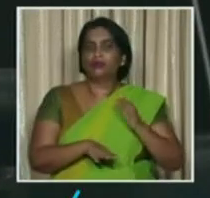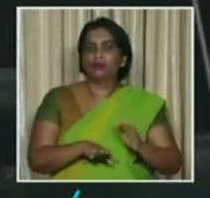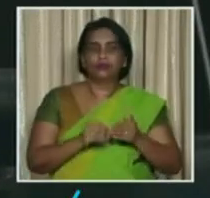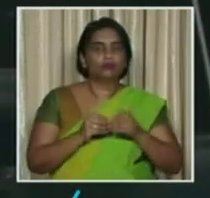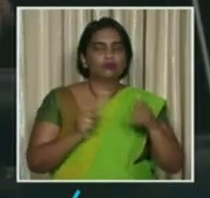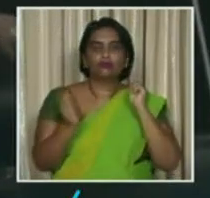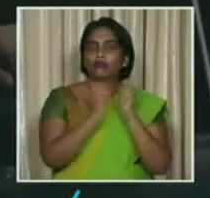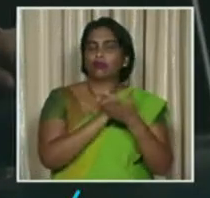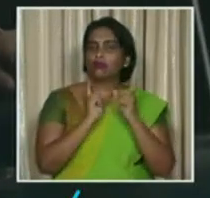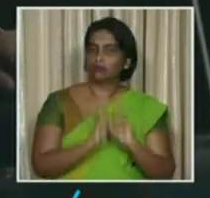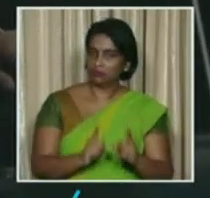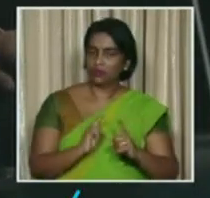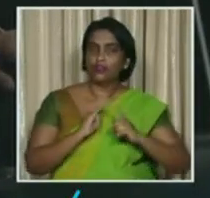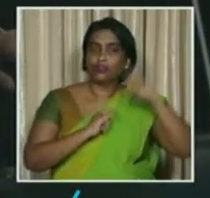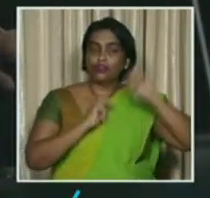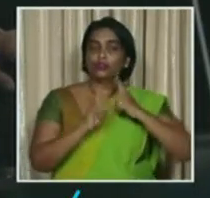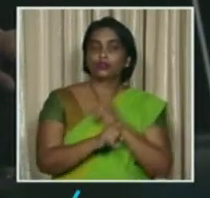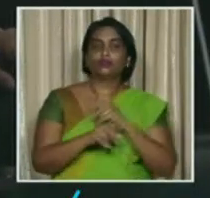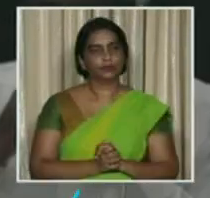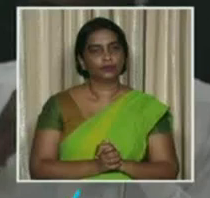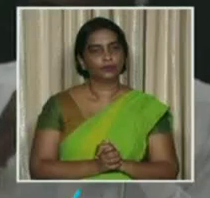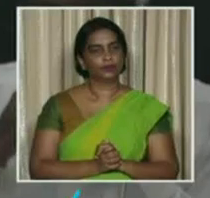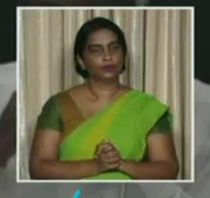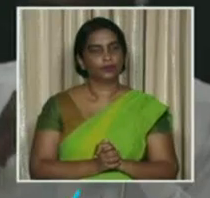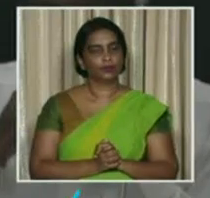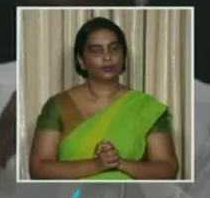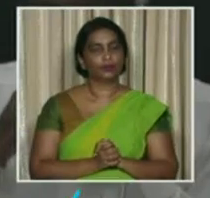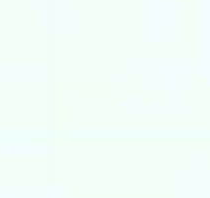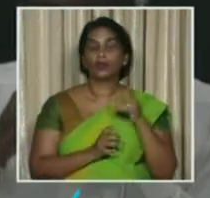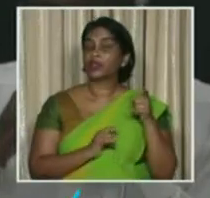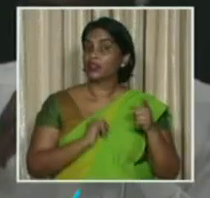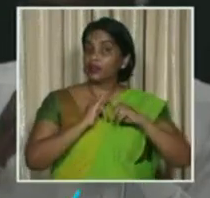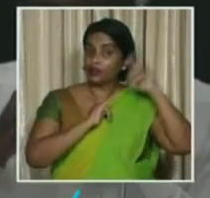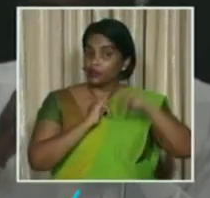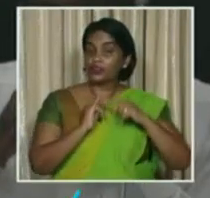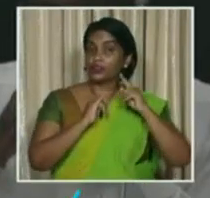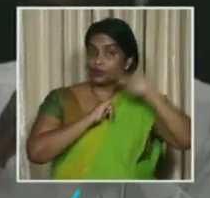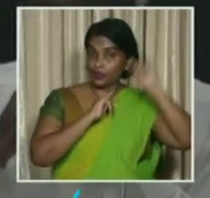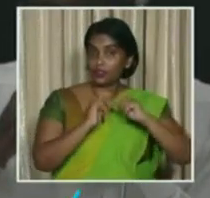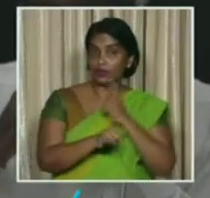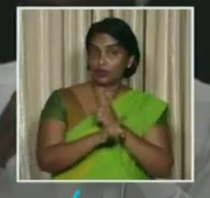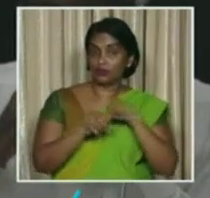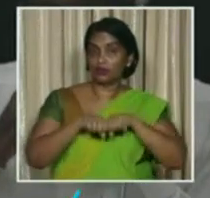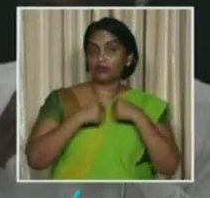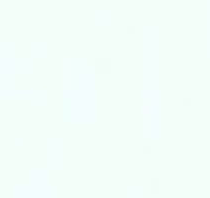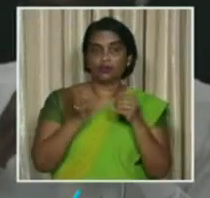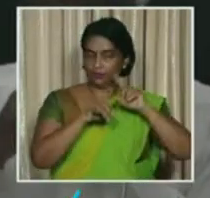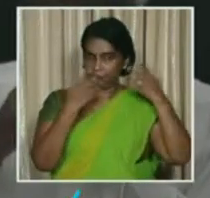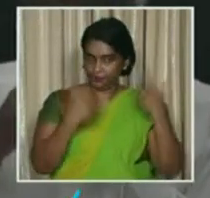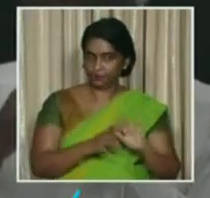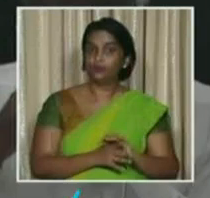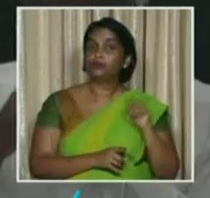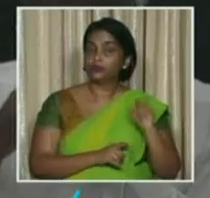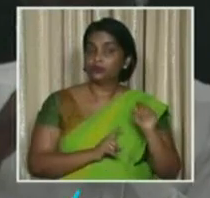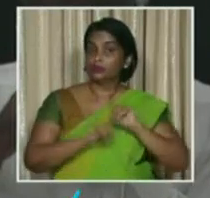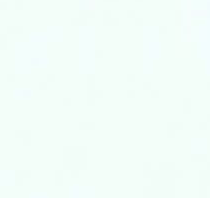එකත් වෙනසක් නැහැ කියලා විශ්වවිද්‍යාල ආචාර්යවරුන්ගේ සංගමය කියනවා. කූට එකත් එක්ක ඒ කියන්නේ විශ්වවිද්‍යාල ආචාර සංගමයත් එක්ක සාකච්ඡාවට දෙකක් පැවැත්තුවා.